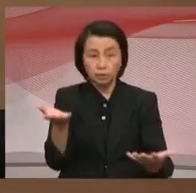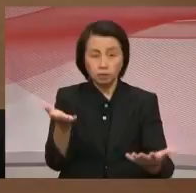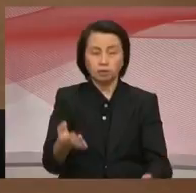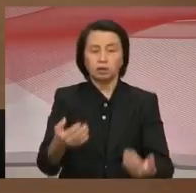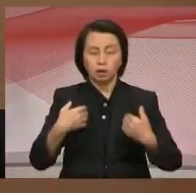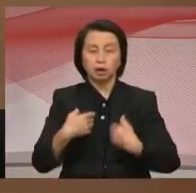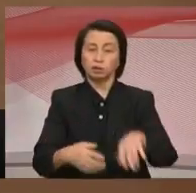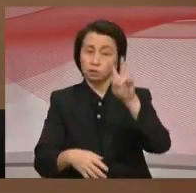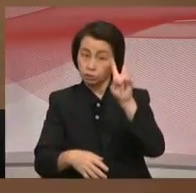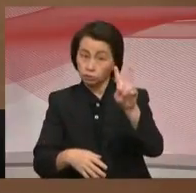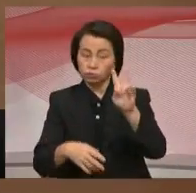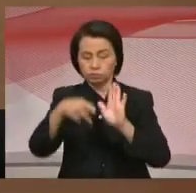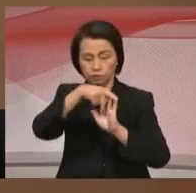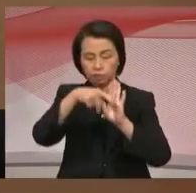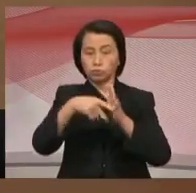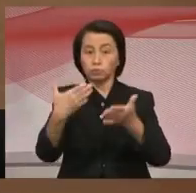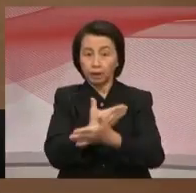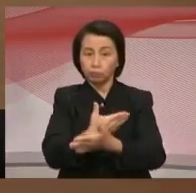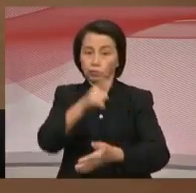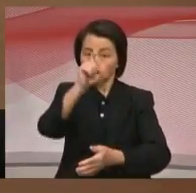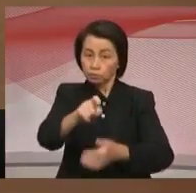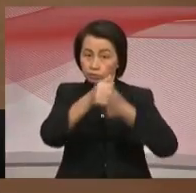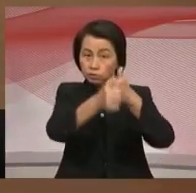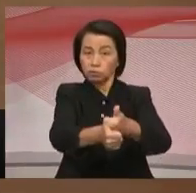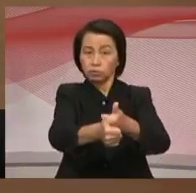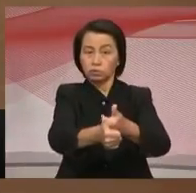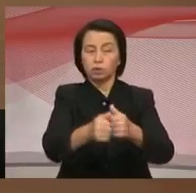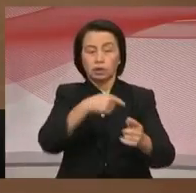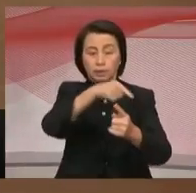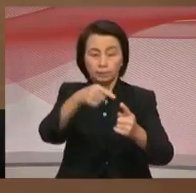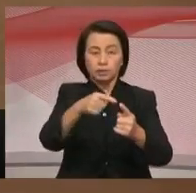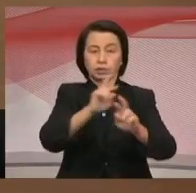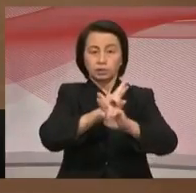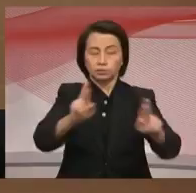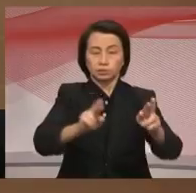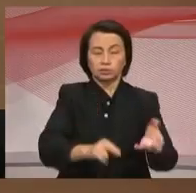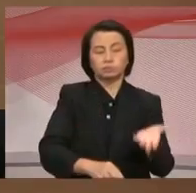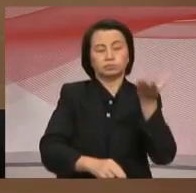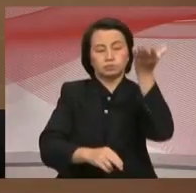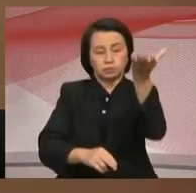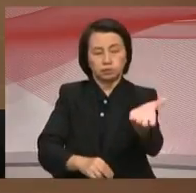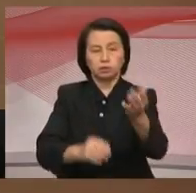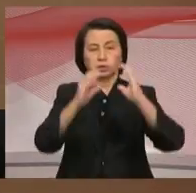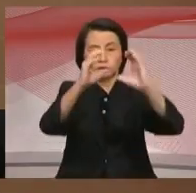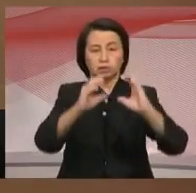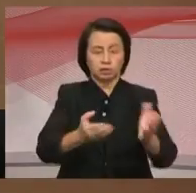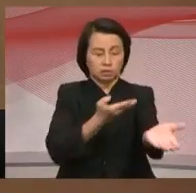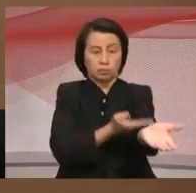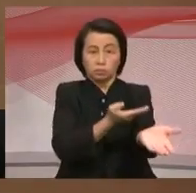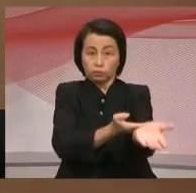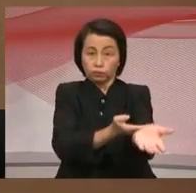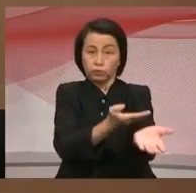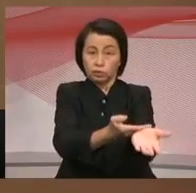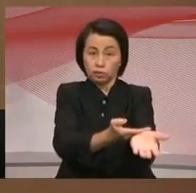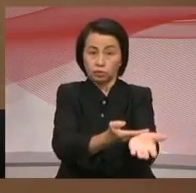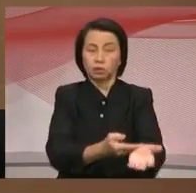Dua peraturan baru yang perlu dipatuhi apabila menyediakan hidangan secara buffet.